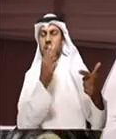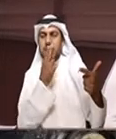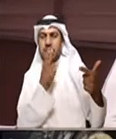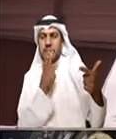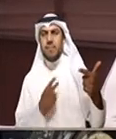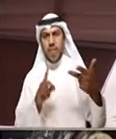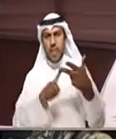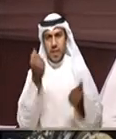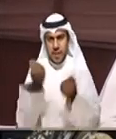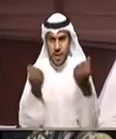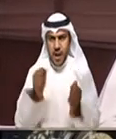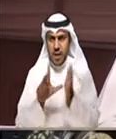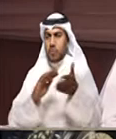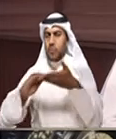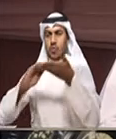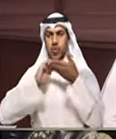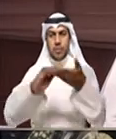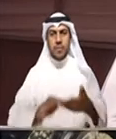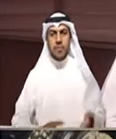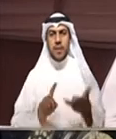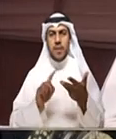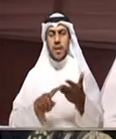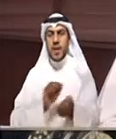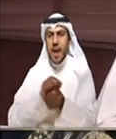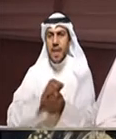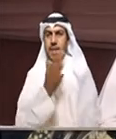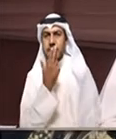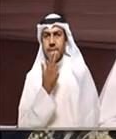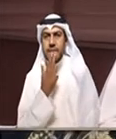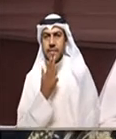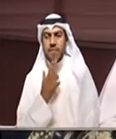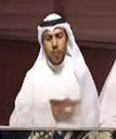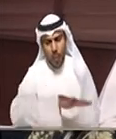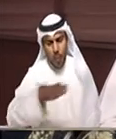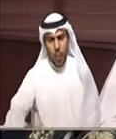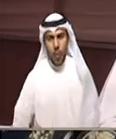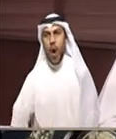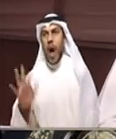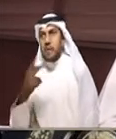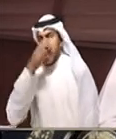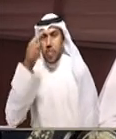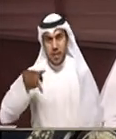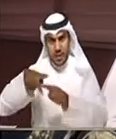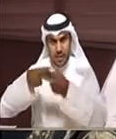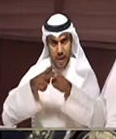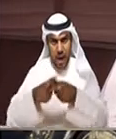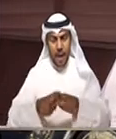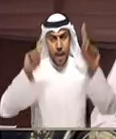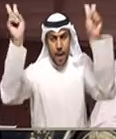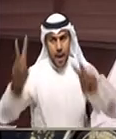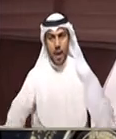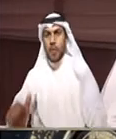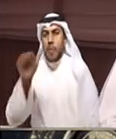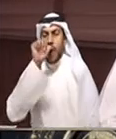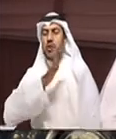النقل والمواصلات، خدمات المغسلة، أيضا خدمات الصيانة المتعلقة في أمور الكهرباء والميكانيك